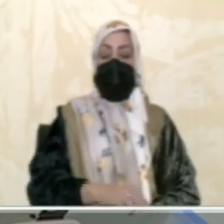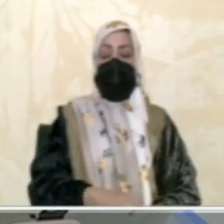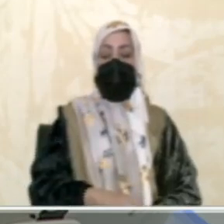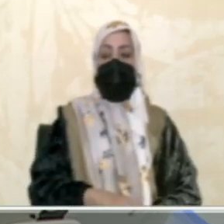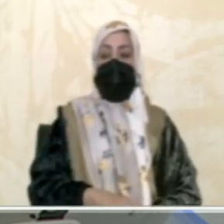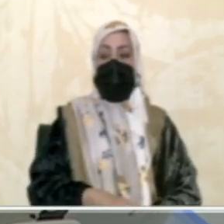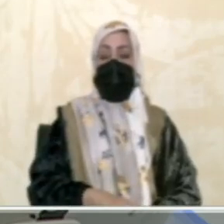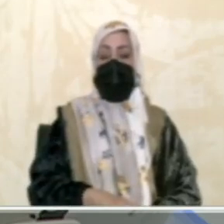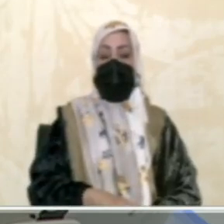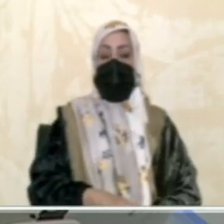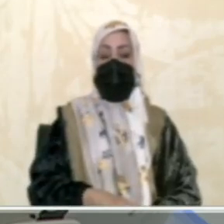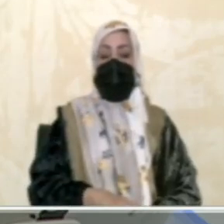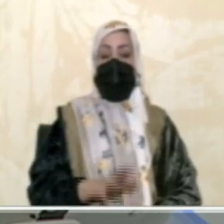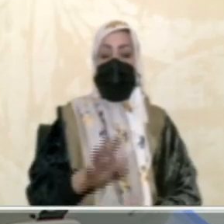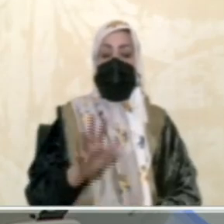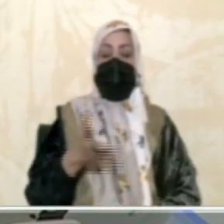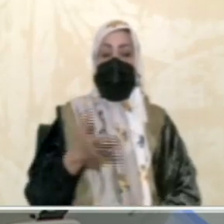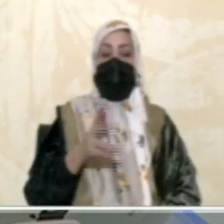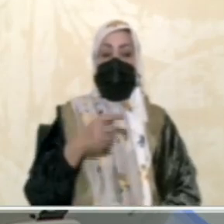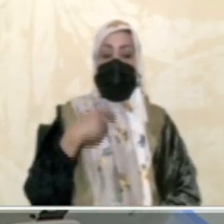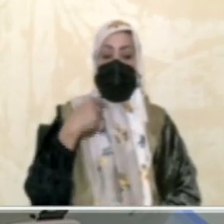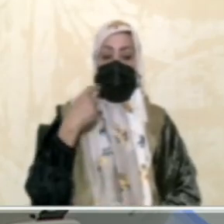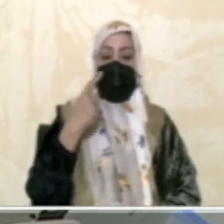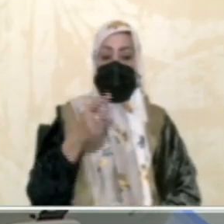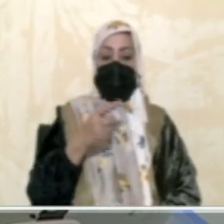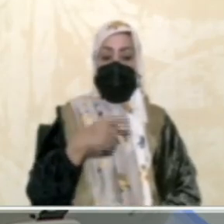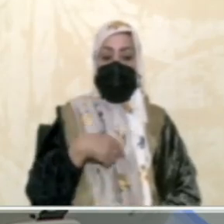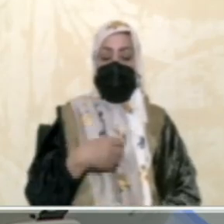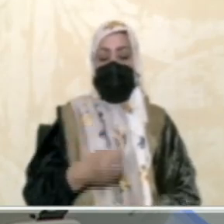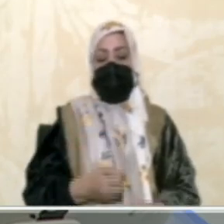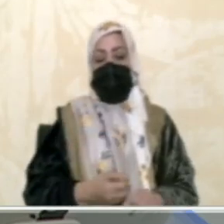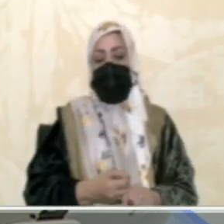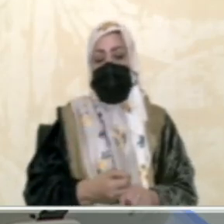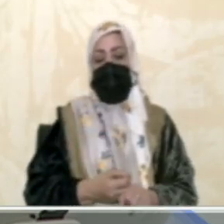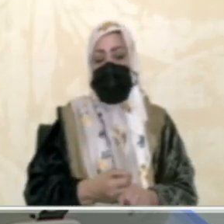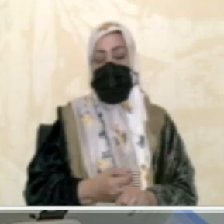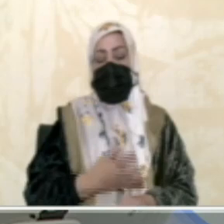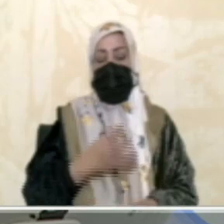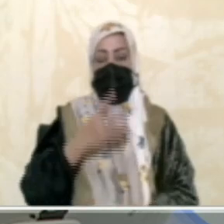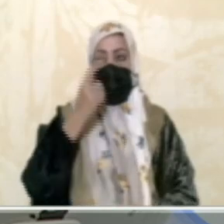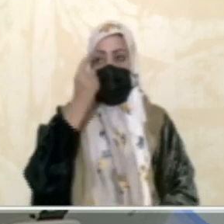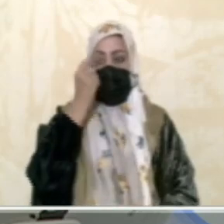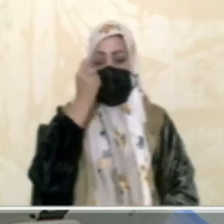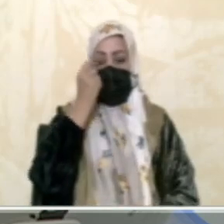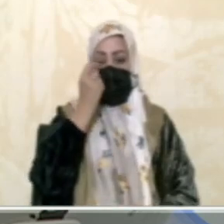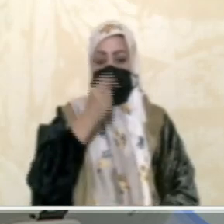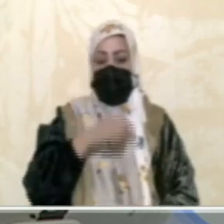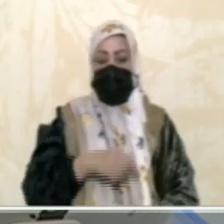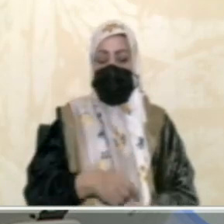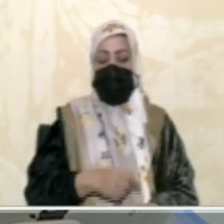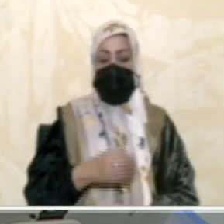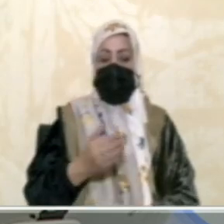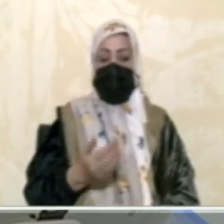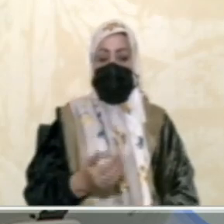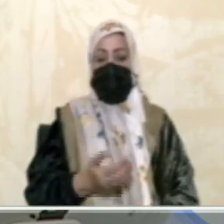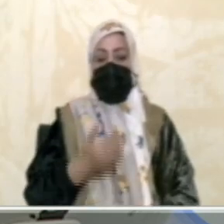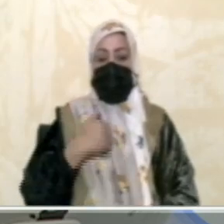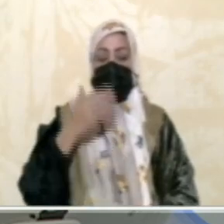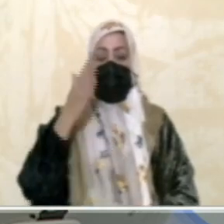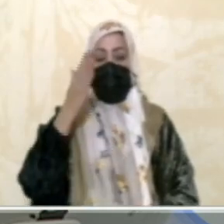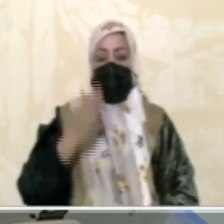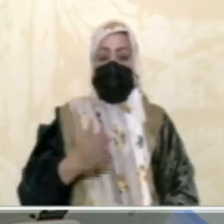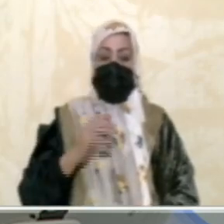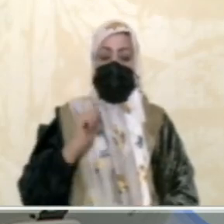انك تضع القطران قطره العين بعد اذان المغرب والمره الثانيه